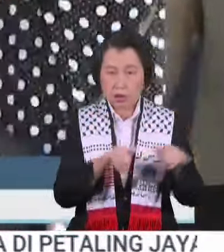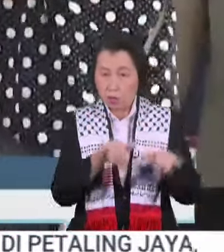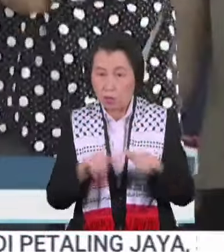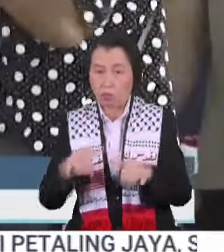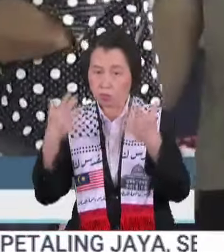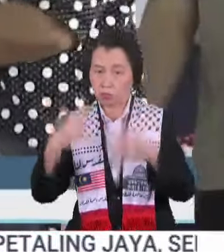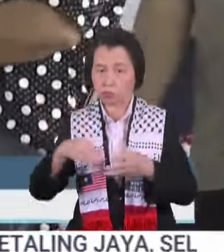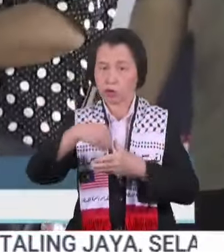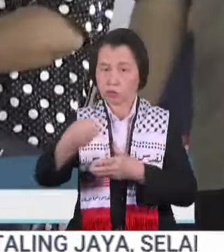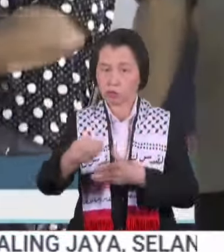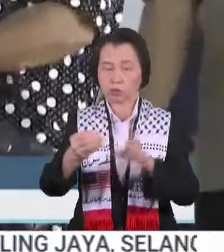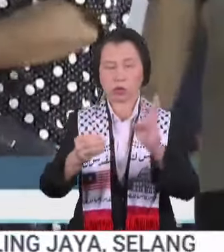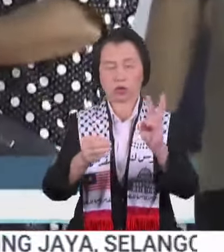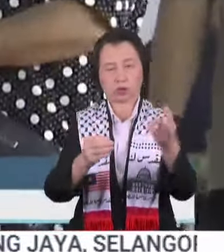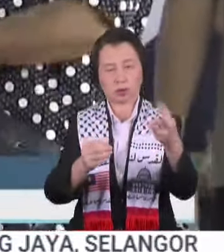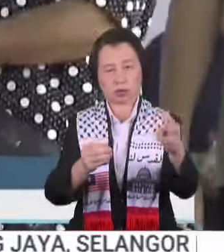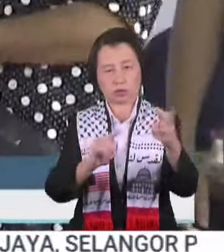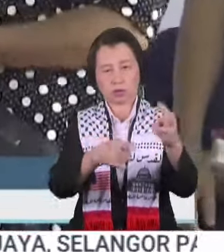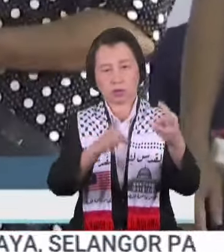telah mengeluarkan